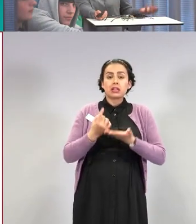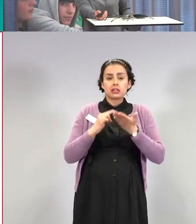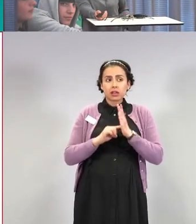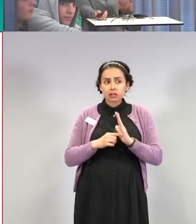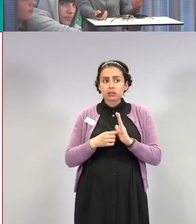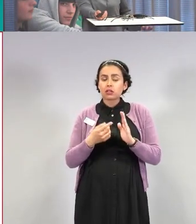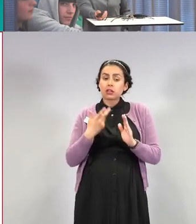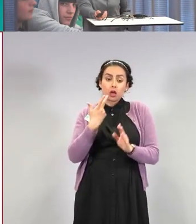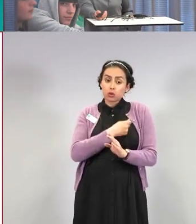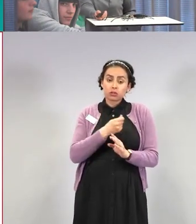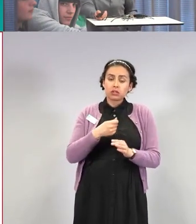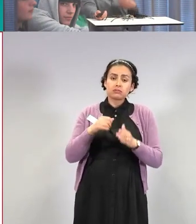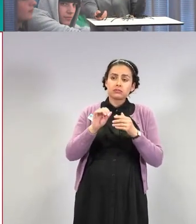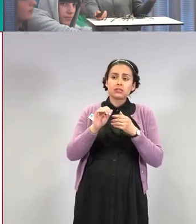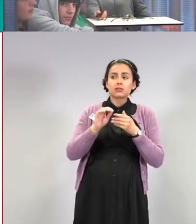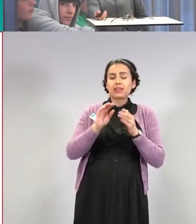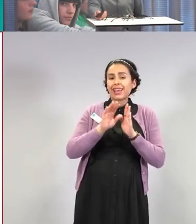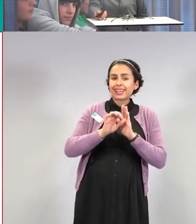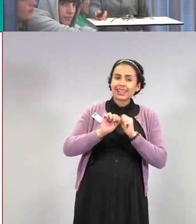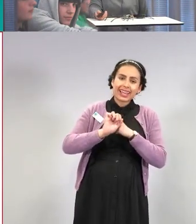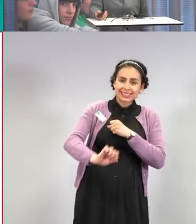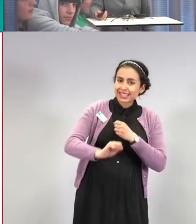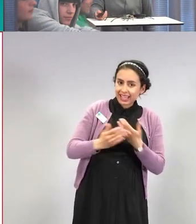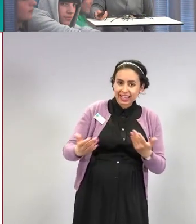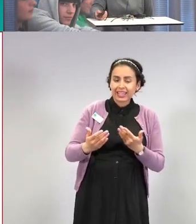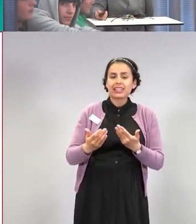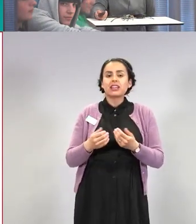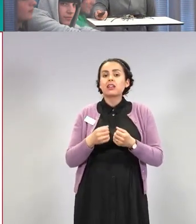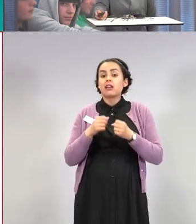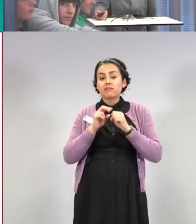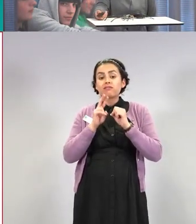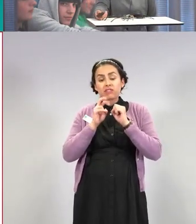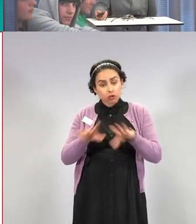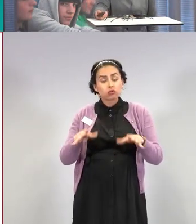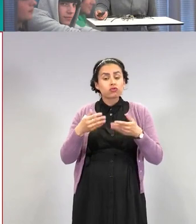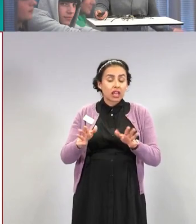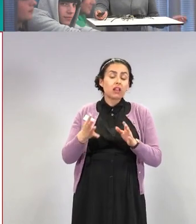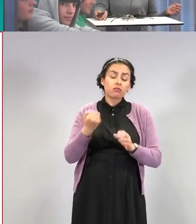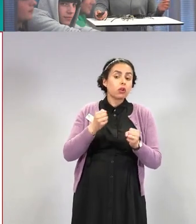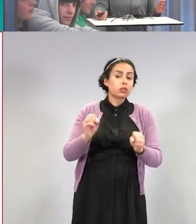minkä tahansa viruksen aiheuttaminen oli se variantti tai tavallinomainen virus.